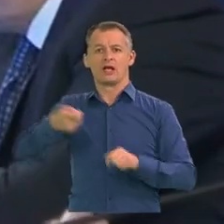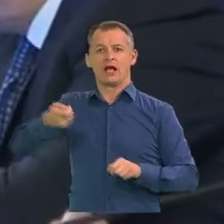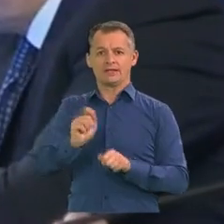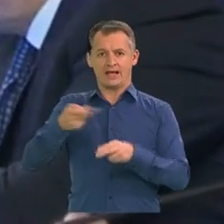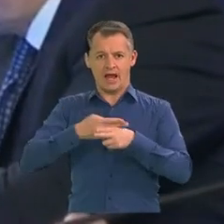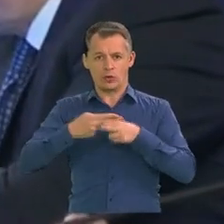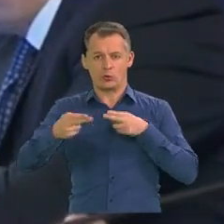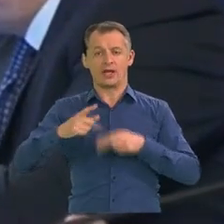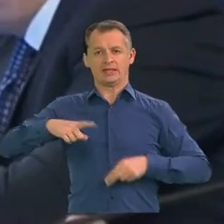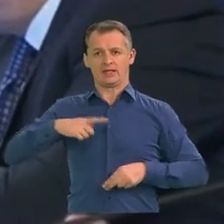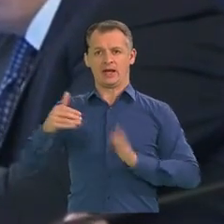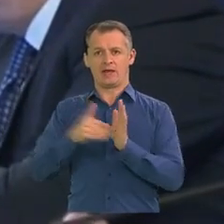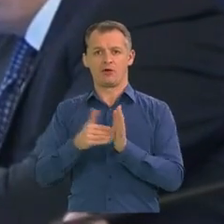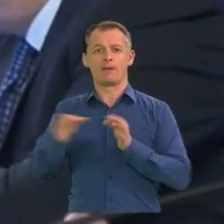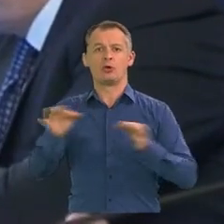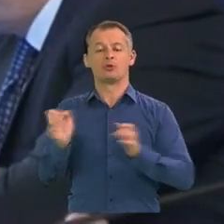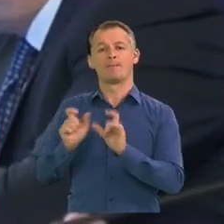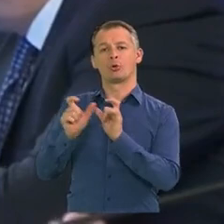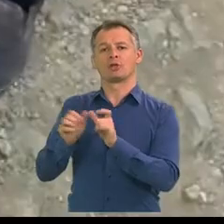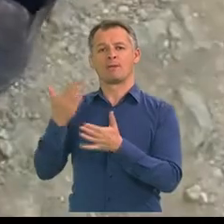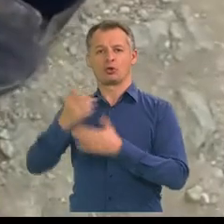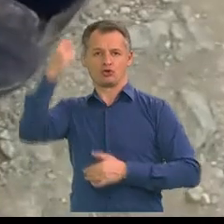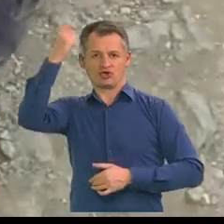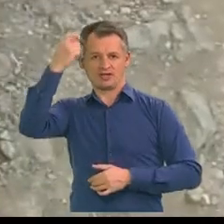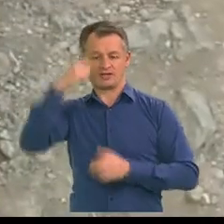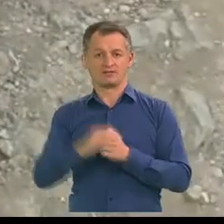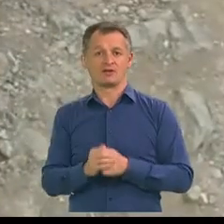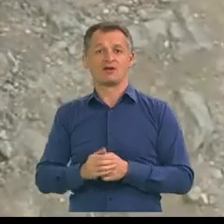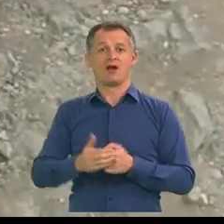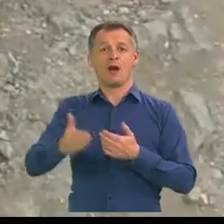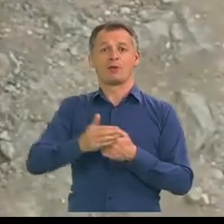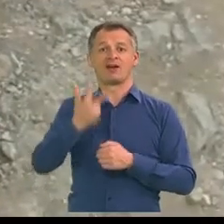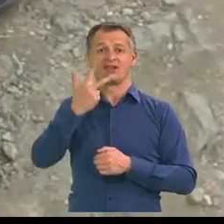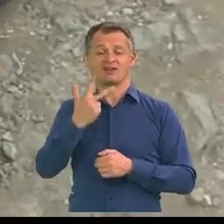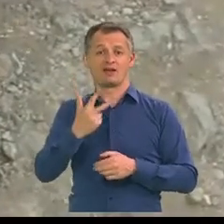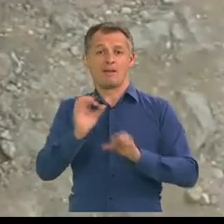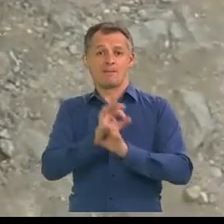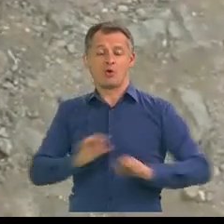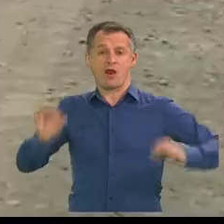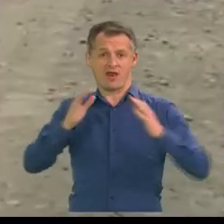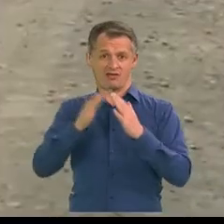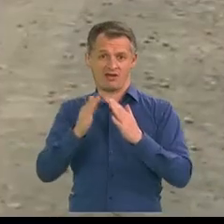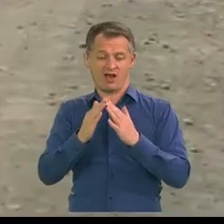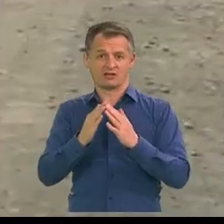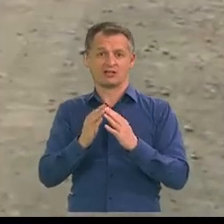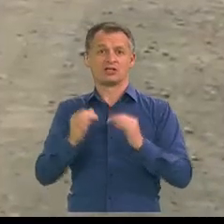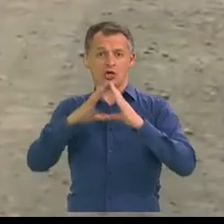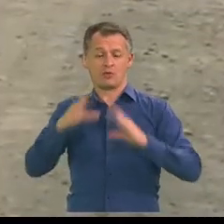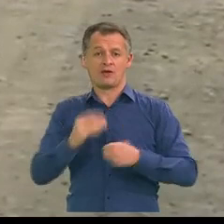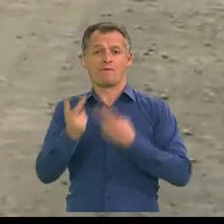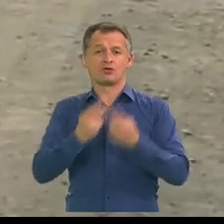naturale, este nevoie de o măsură de protecție pentru cetățeni. Aproximativ 3 milioane de gospodării din întreaga țară folosesc lemn pentru